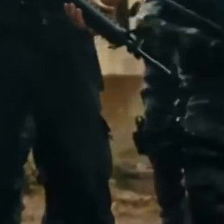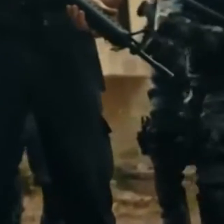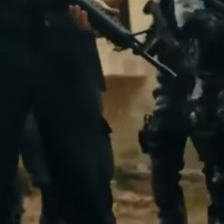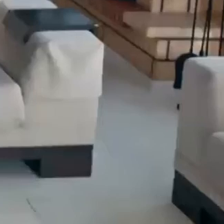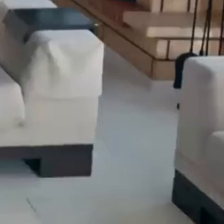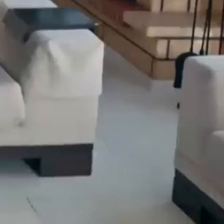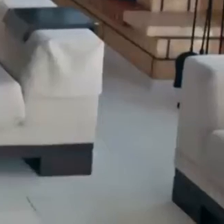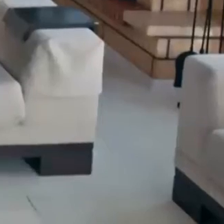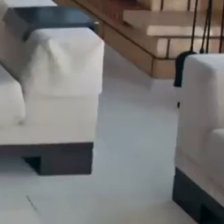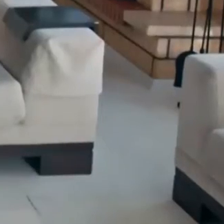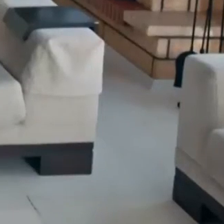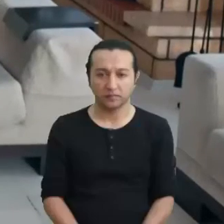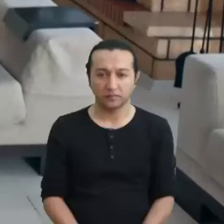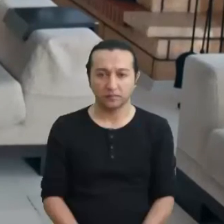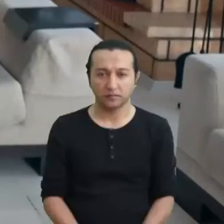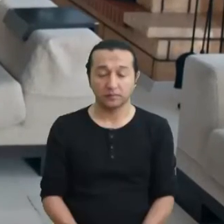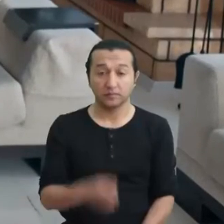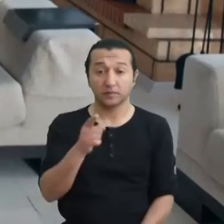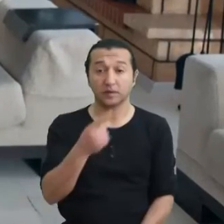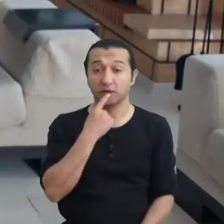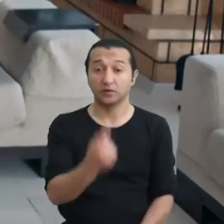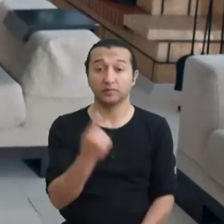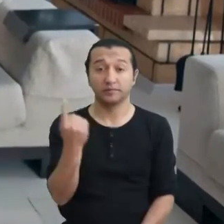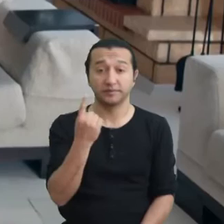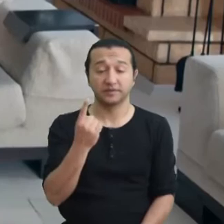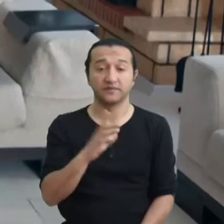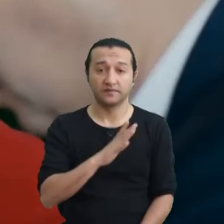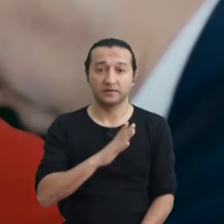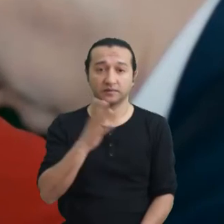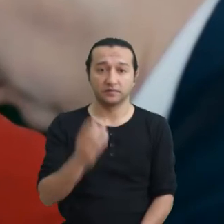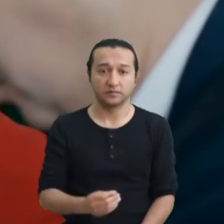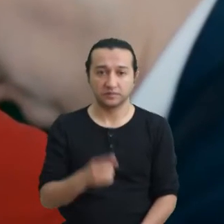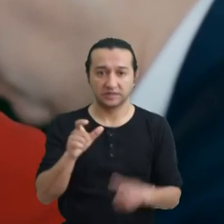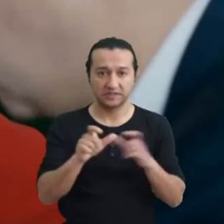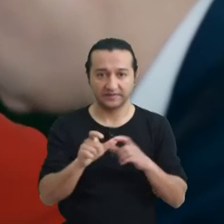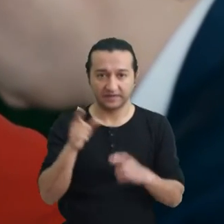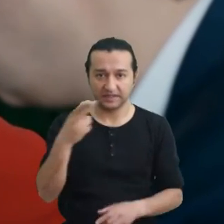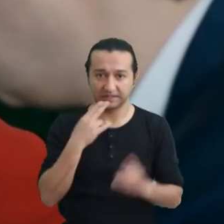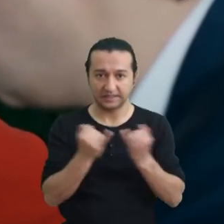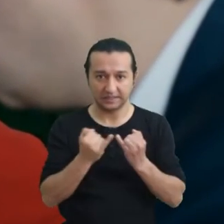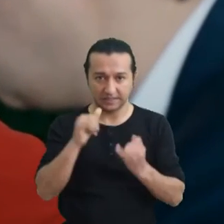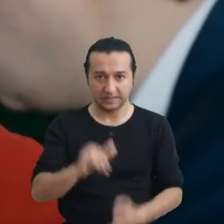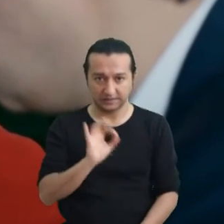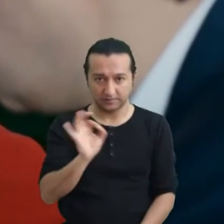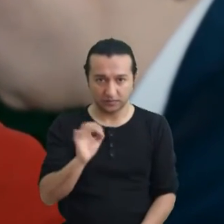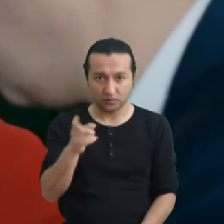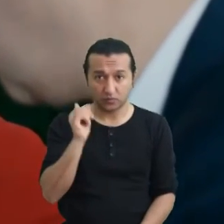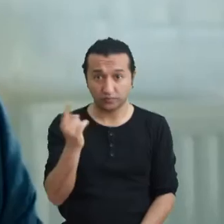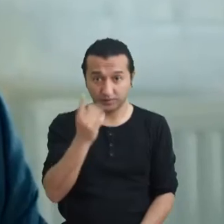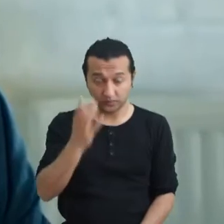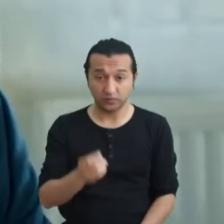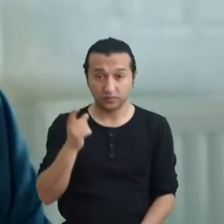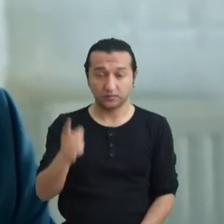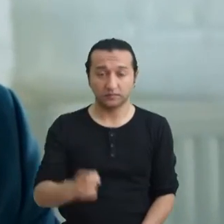Polat'la Leyla, Leyla'nın evinde koltukta yan yanalar. Sana söylemem gereken bir şey var Leyla. Safiye ile ilgili değil mi? Kötü bir şey mi